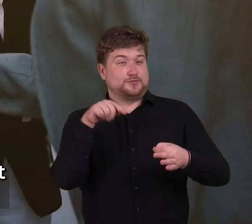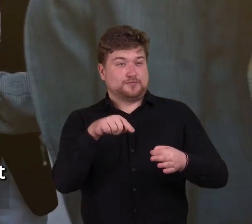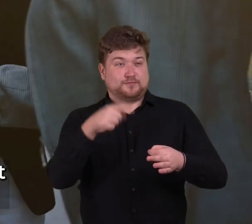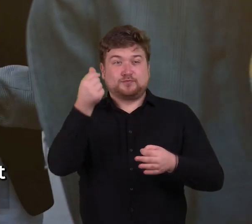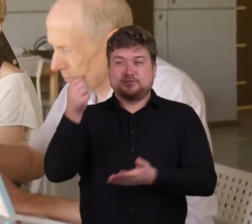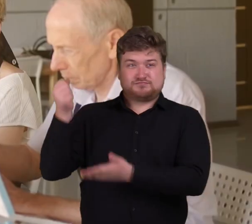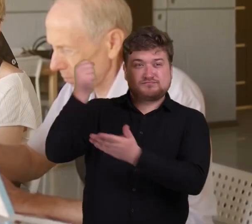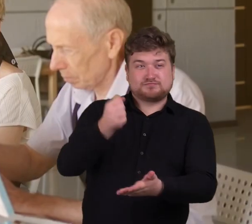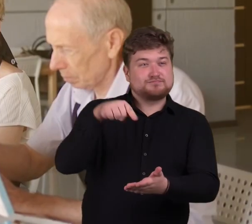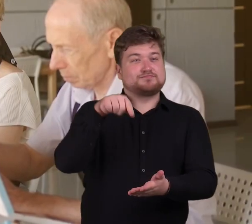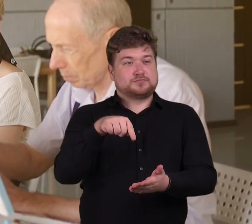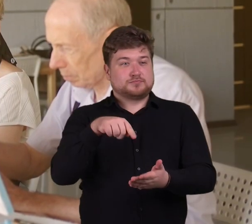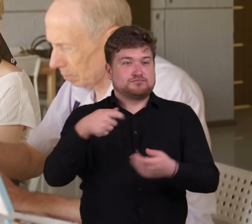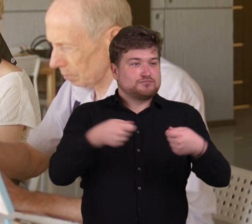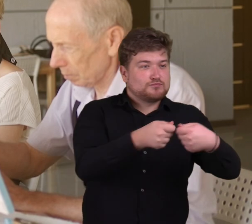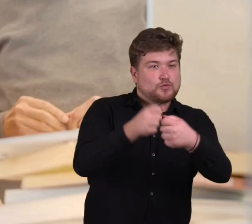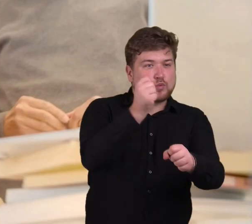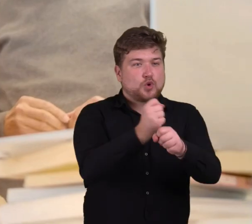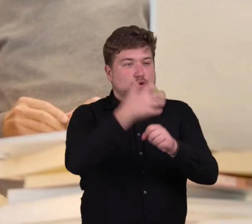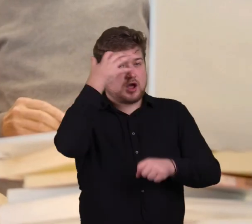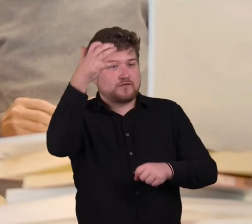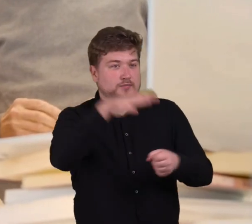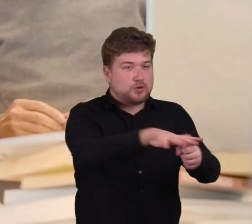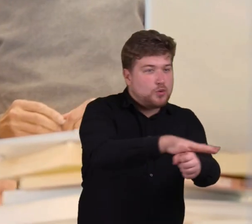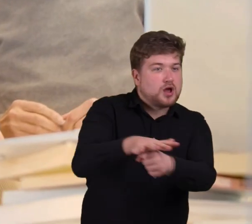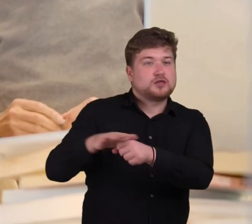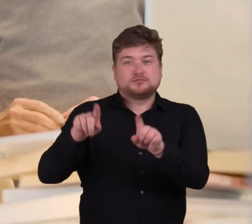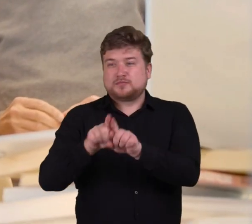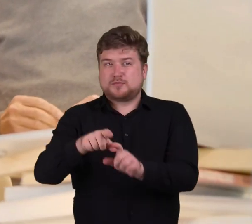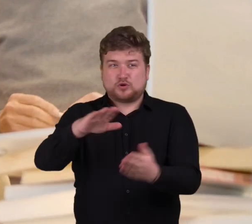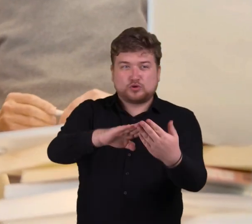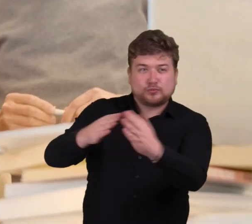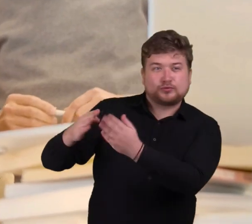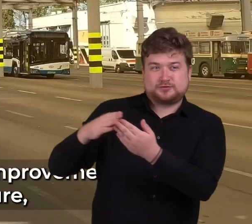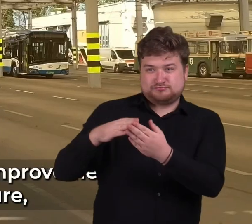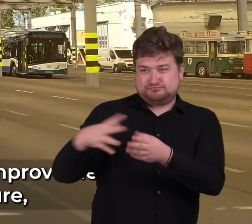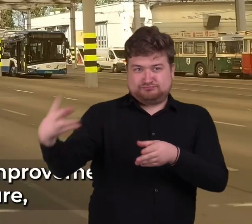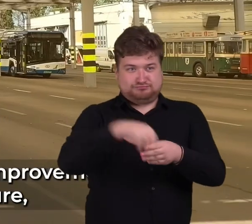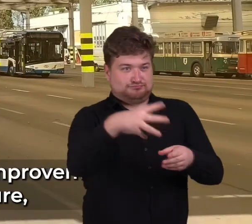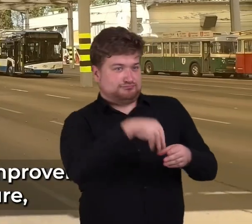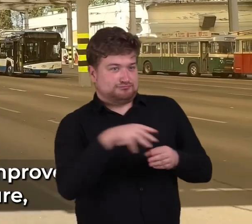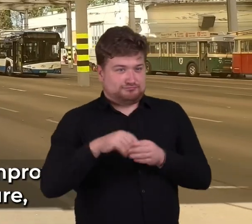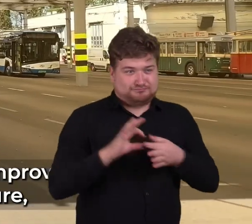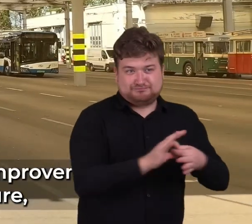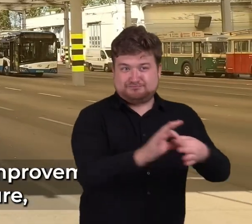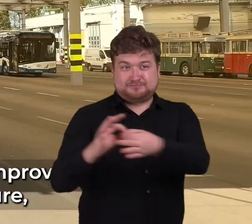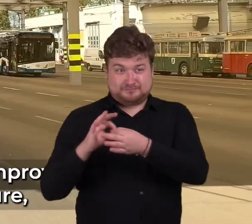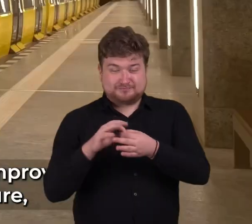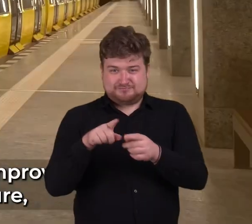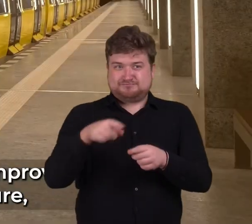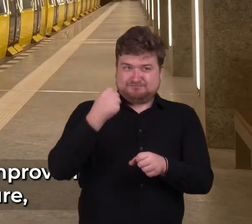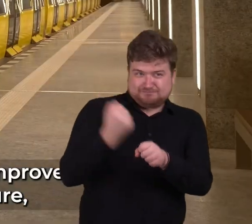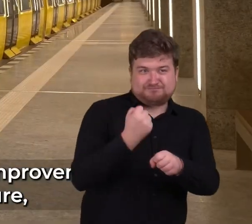i samorządów oraz włączeniu społeczności lokalnej w planowanie i realizację działań. Efektem wspólnej pracy